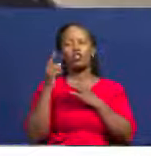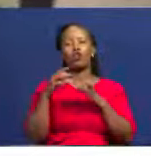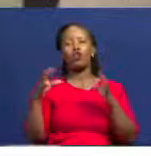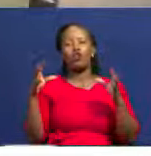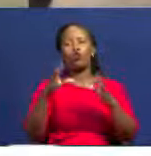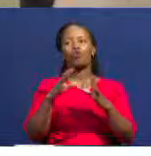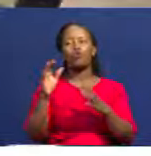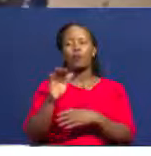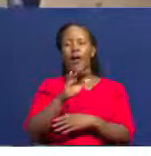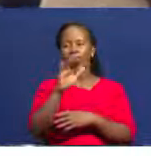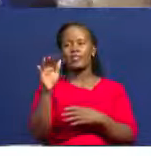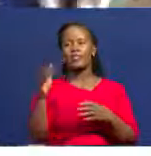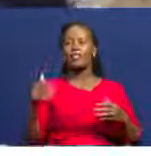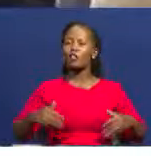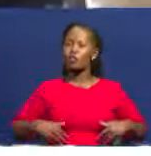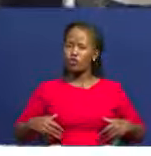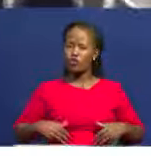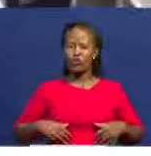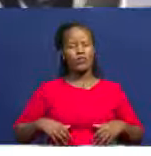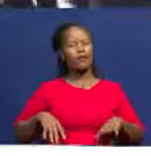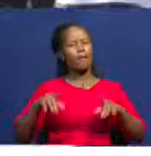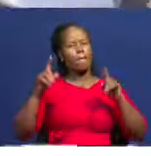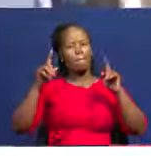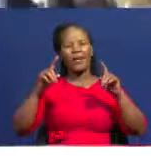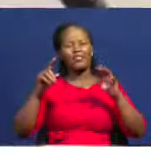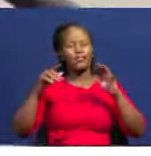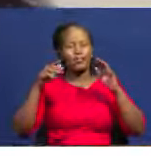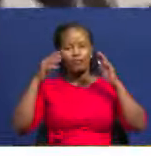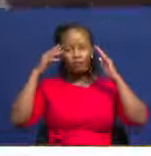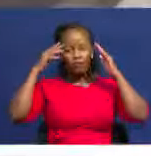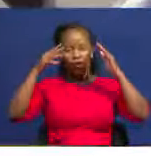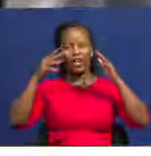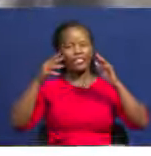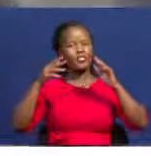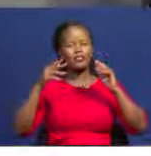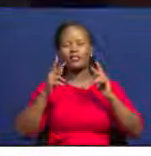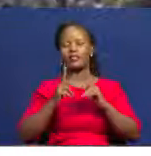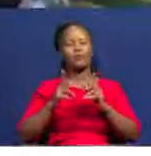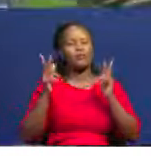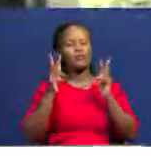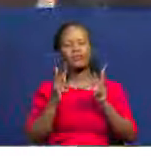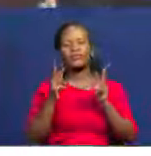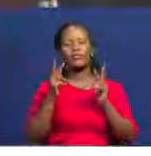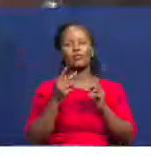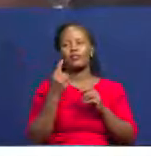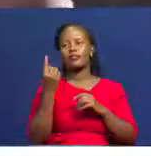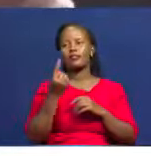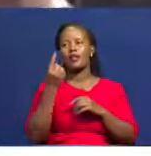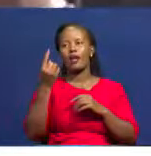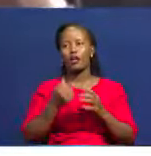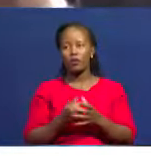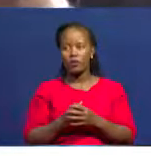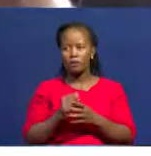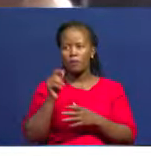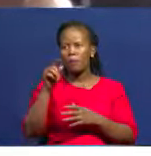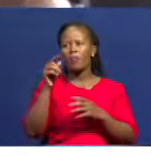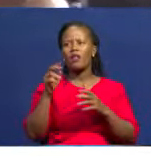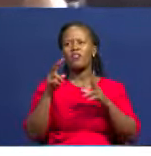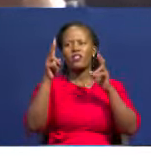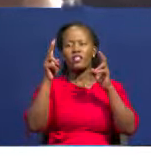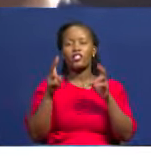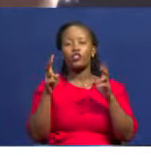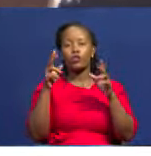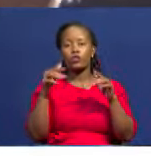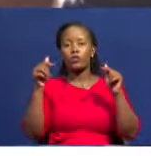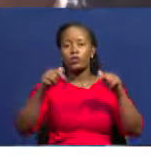vijana katika eneo hilo kuhubiri na kuhimiza amani kila wakati badala ya chuki. Sasa hii mambo ya tumeweka